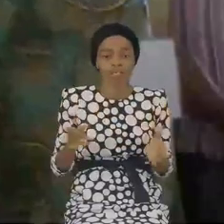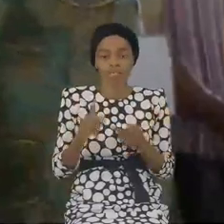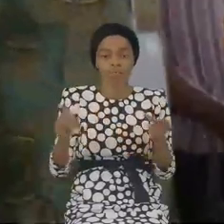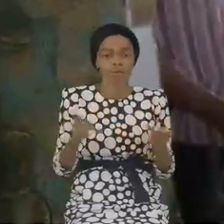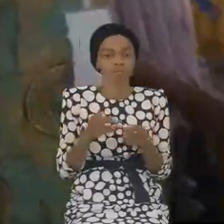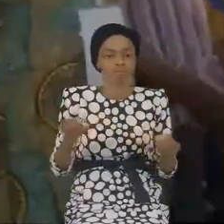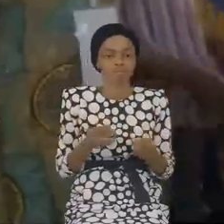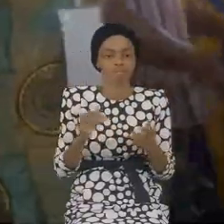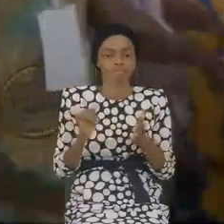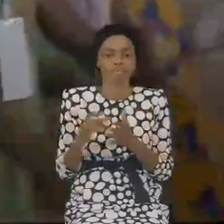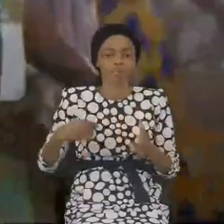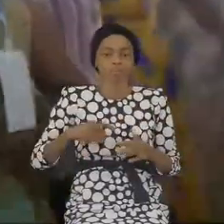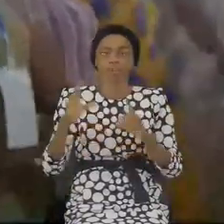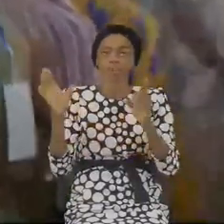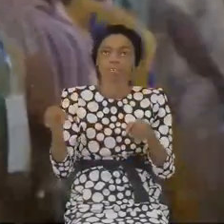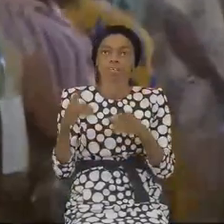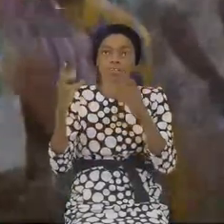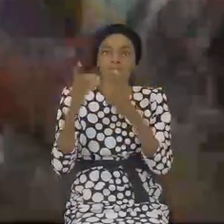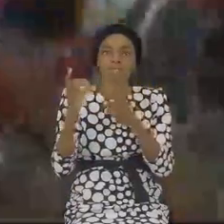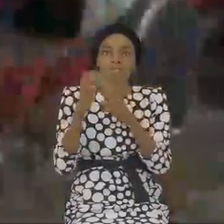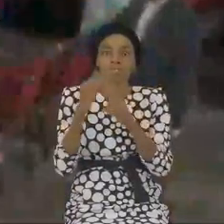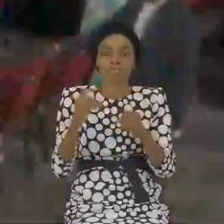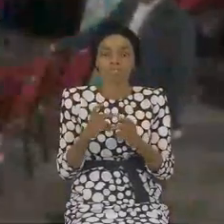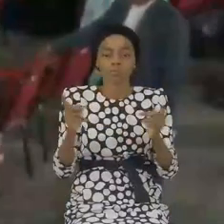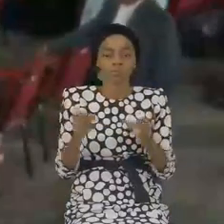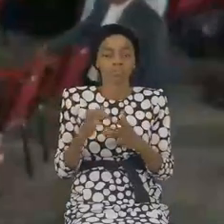concentre-toi sur la terre promise, sur ce beau